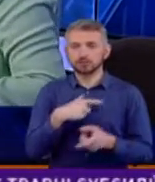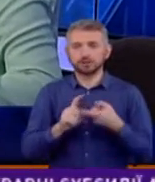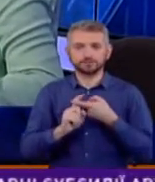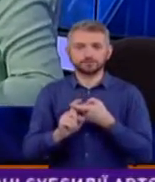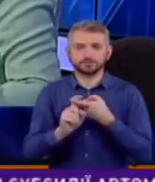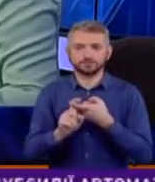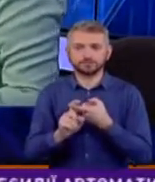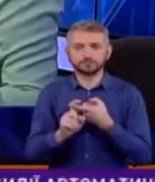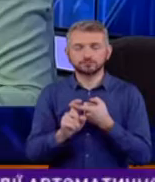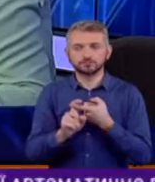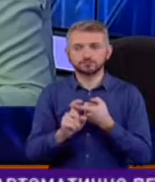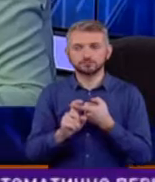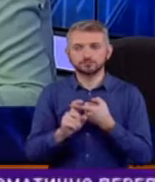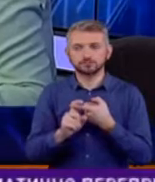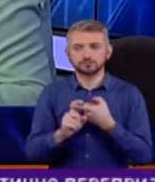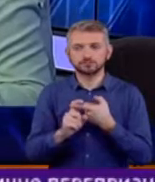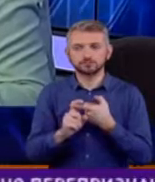своим,